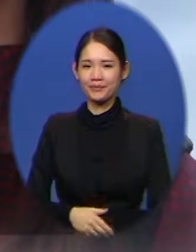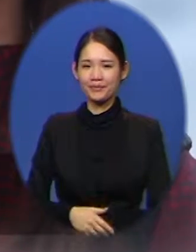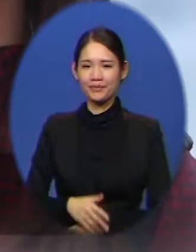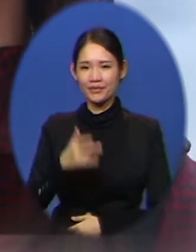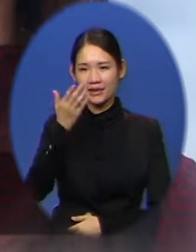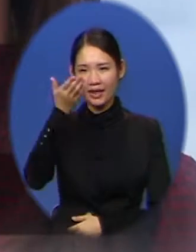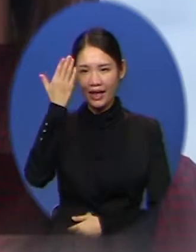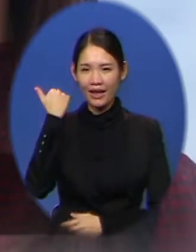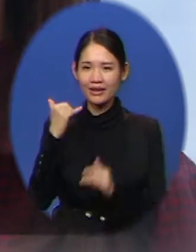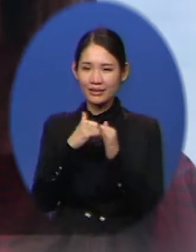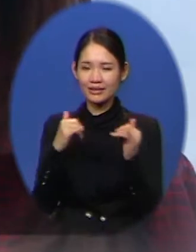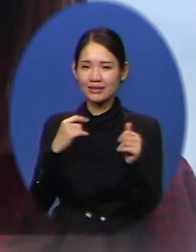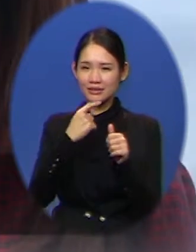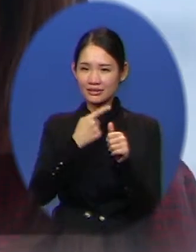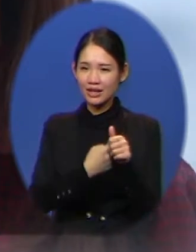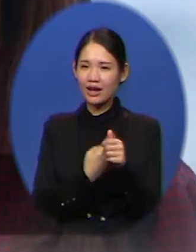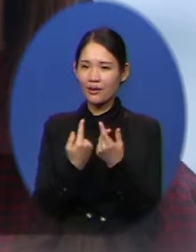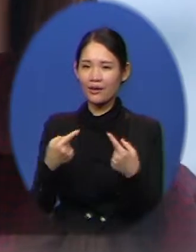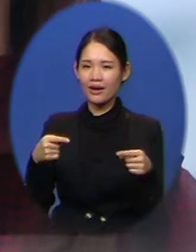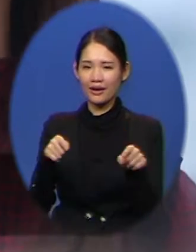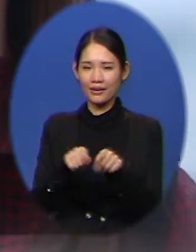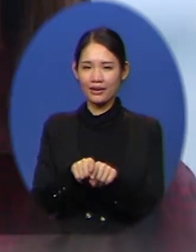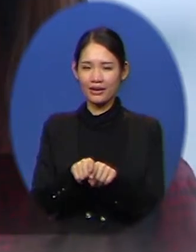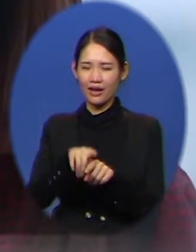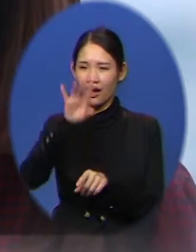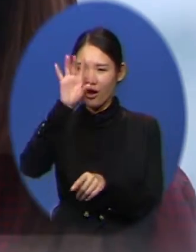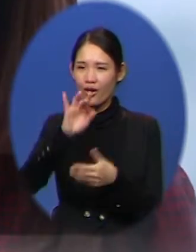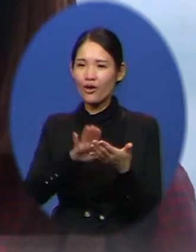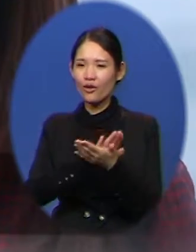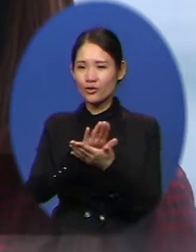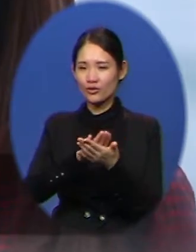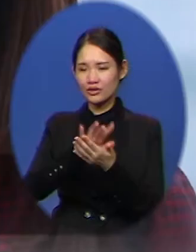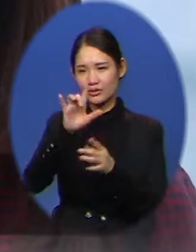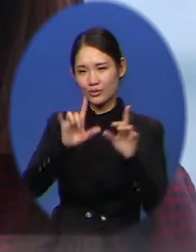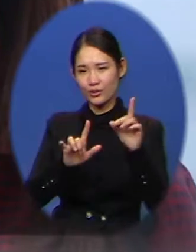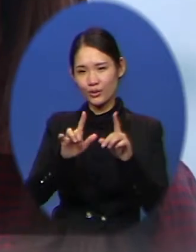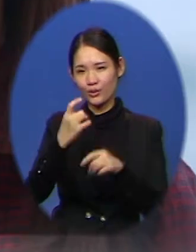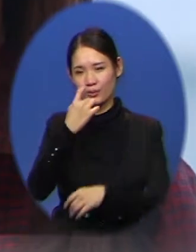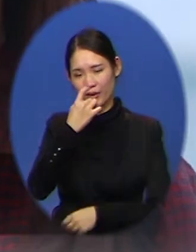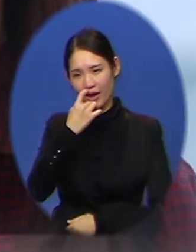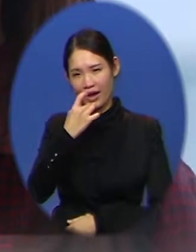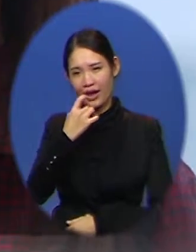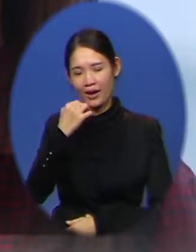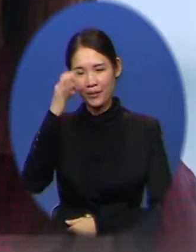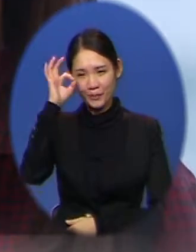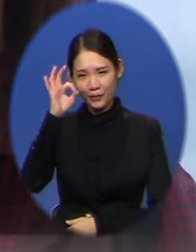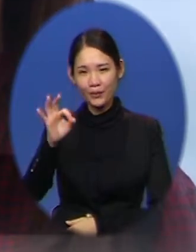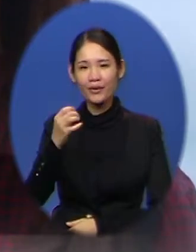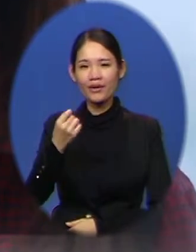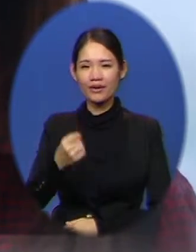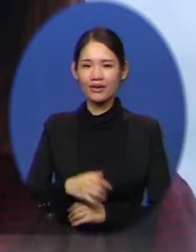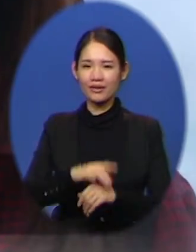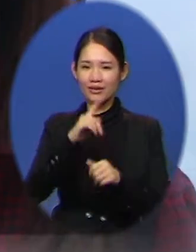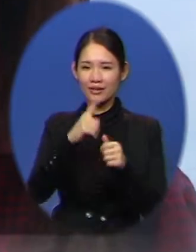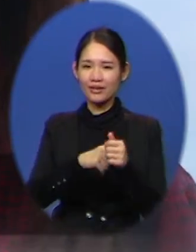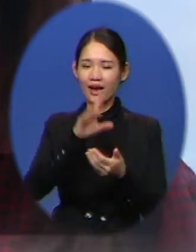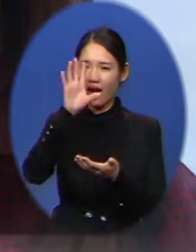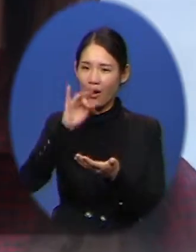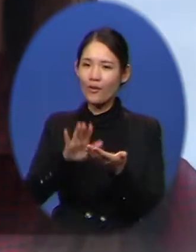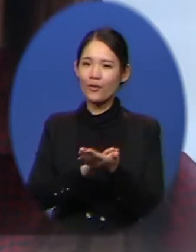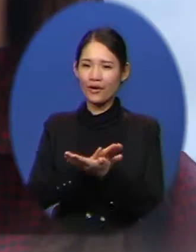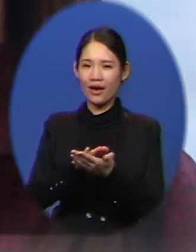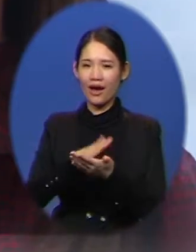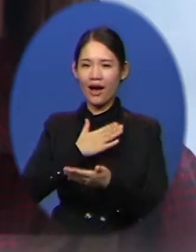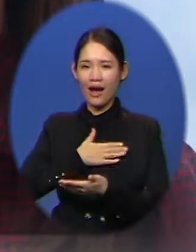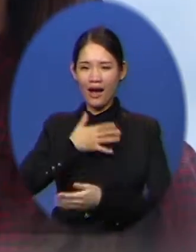사람들이 자연과 함께 어울리는 모습 많이 보였어요. 그 모습을 보고 아, 자연과 어울리는 것도 알아야 되는구나